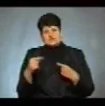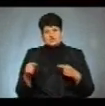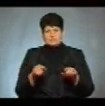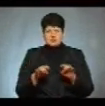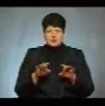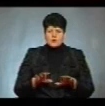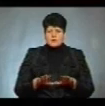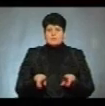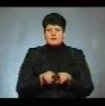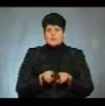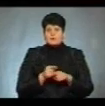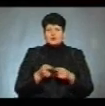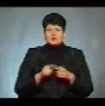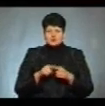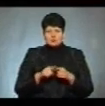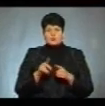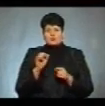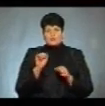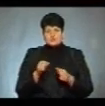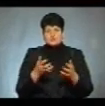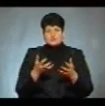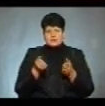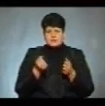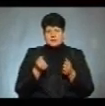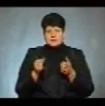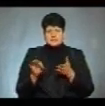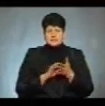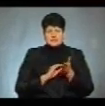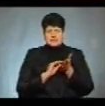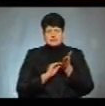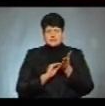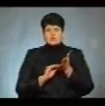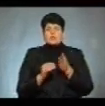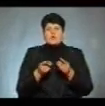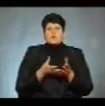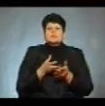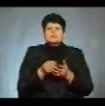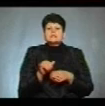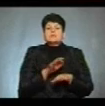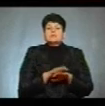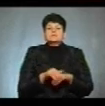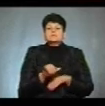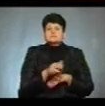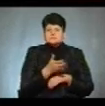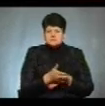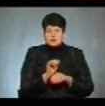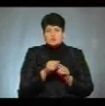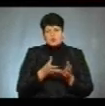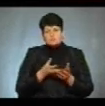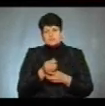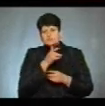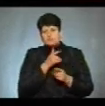постанова. Також на цьому порталі можна отримати, зразу є реквізити для оплати. Людина може оплатити впродовж 10